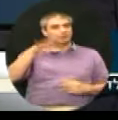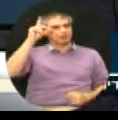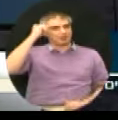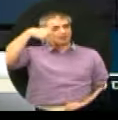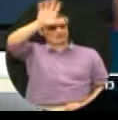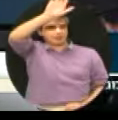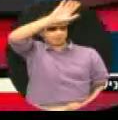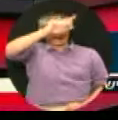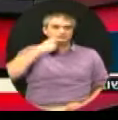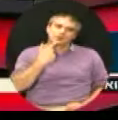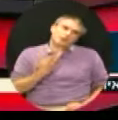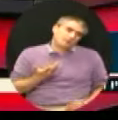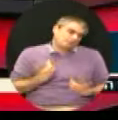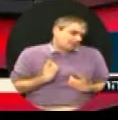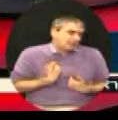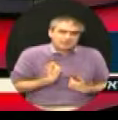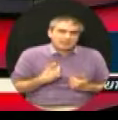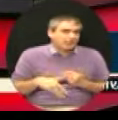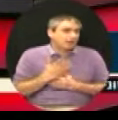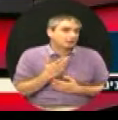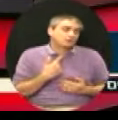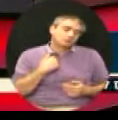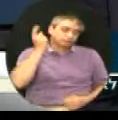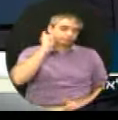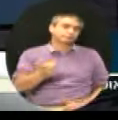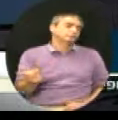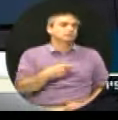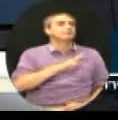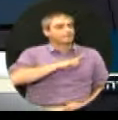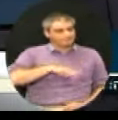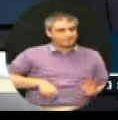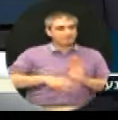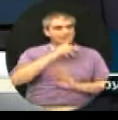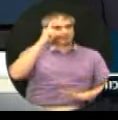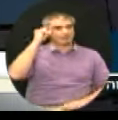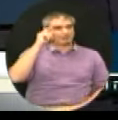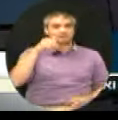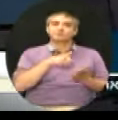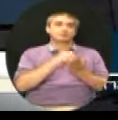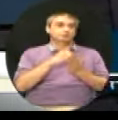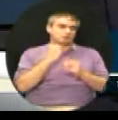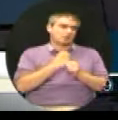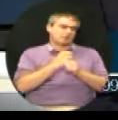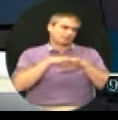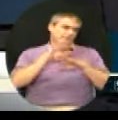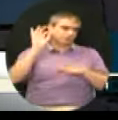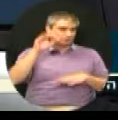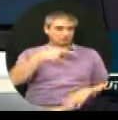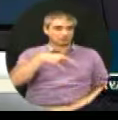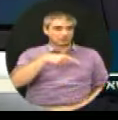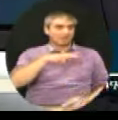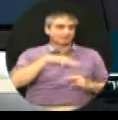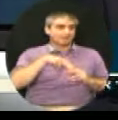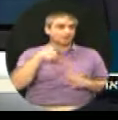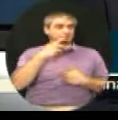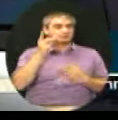אביב. ואז היא אומרת, איך אני אלך? הוא אומר לה, אני גוזר עלייך, היא יורדת לתל אביב, ממשיכה להתעסק במקצוע,